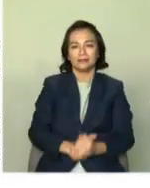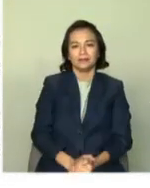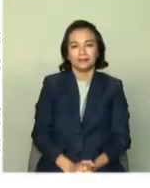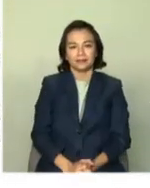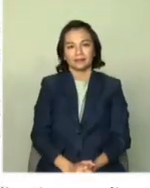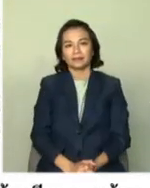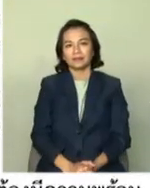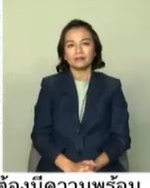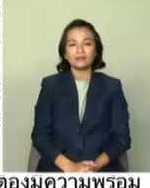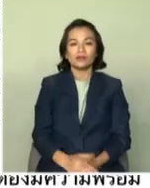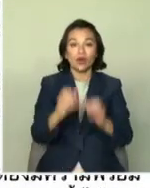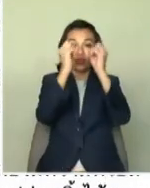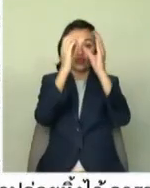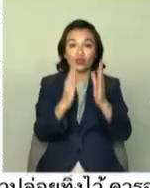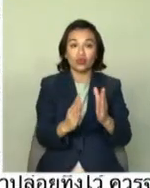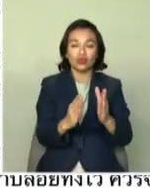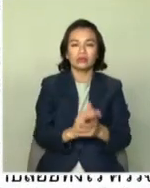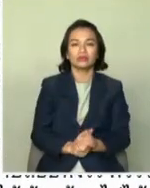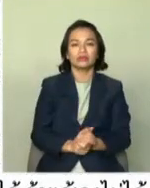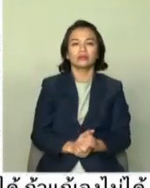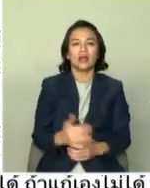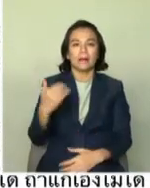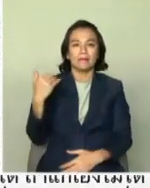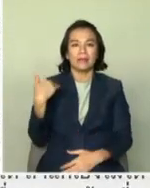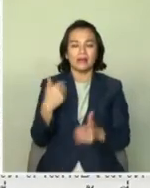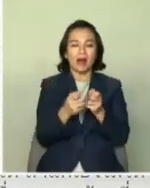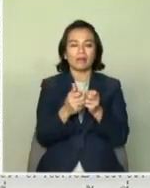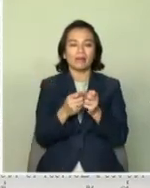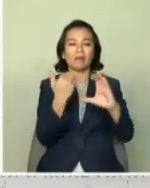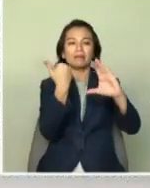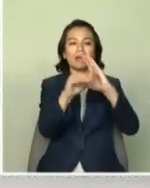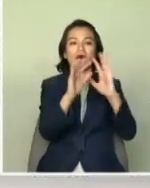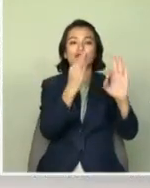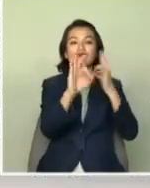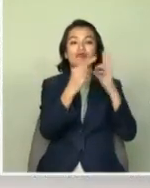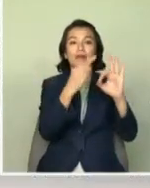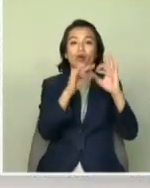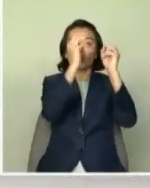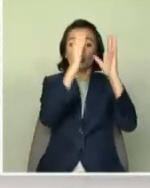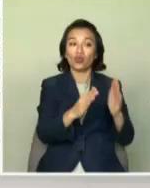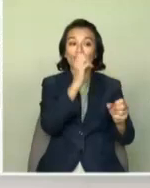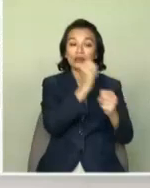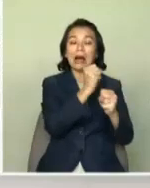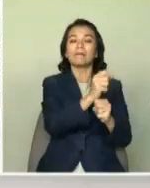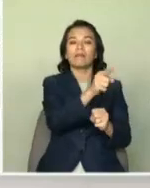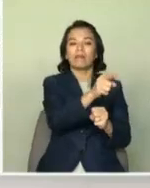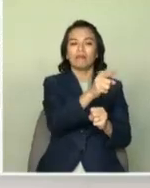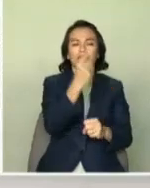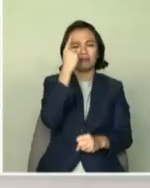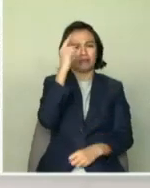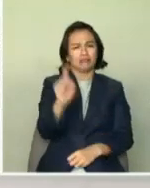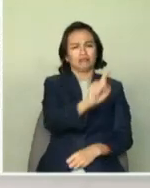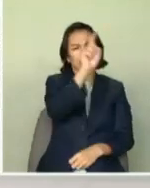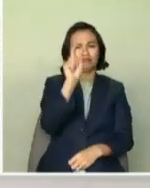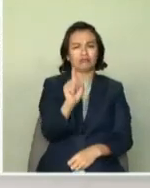และเห็นว่ามีคุณครูบางคนนะคะส่งข้อความไปให้กำลังใจใน Facebook ของคุณครูที่ก่อเหตุด้วยก็เลยเกิดคำถามขึ้นม